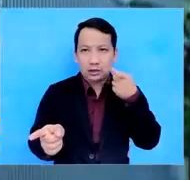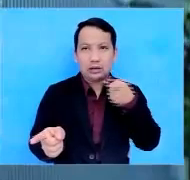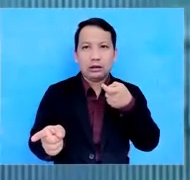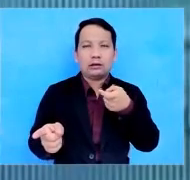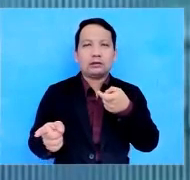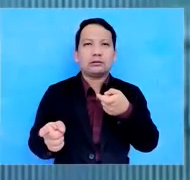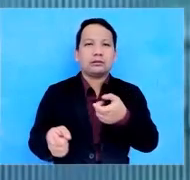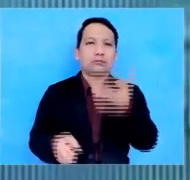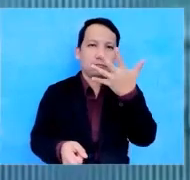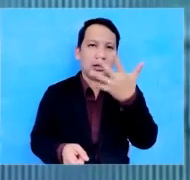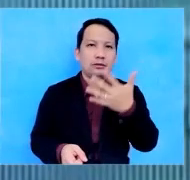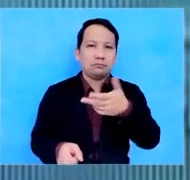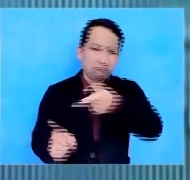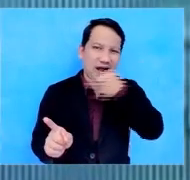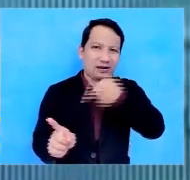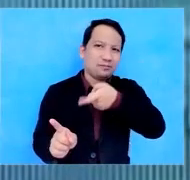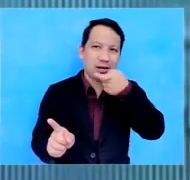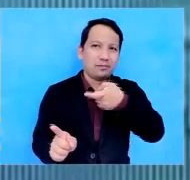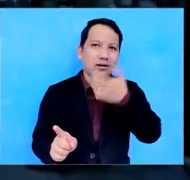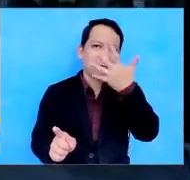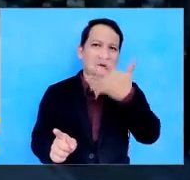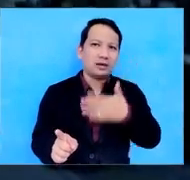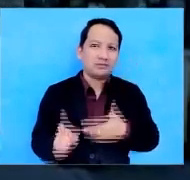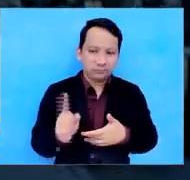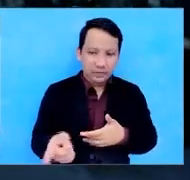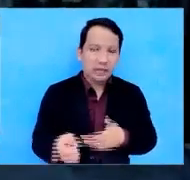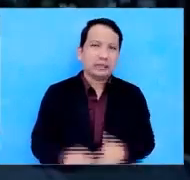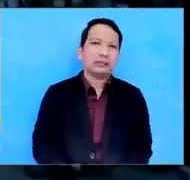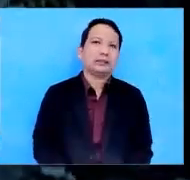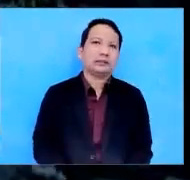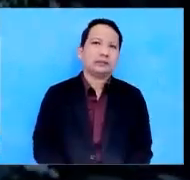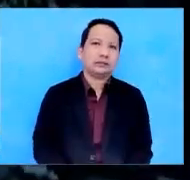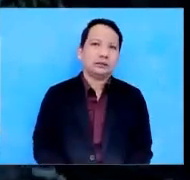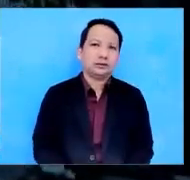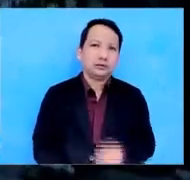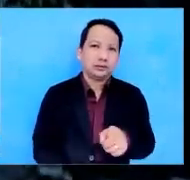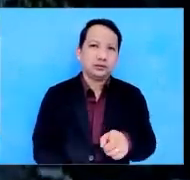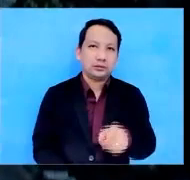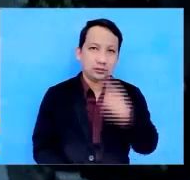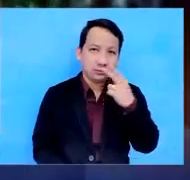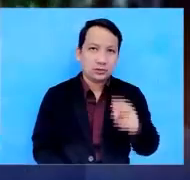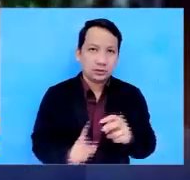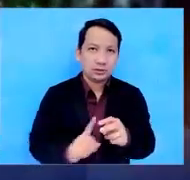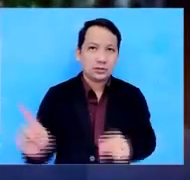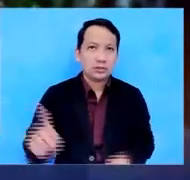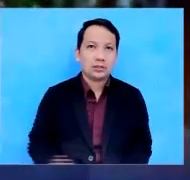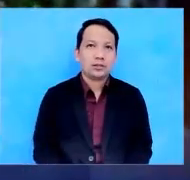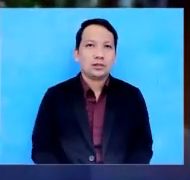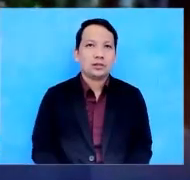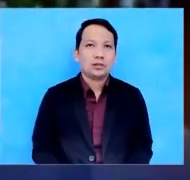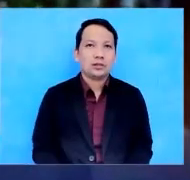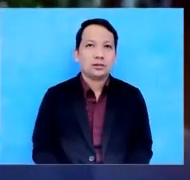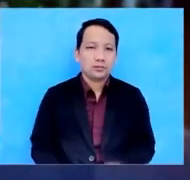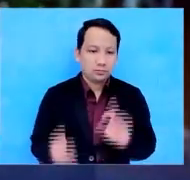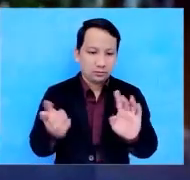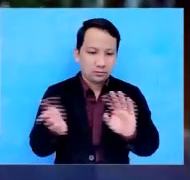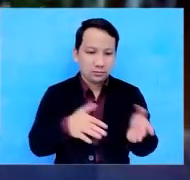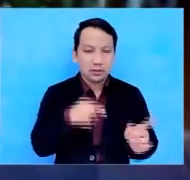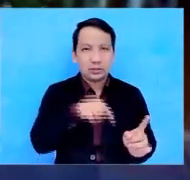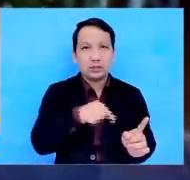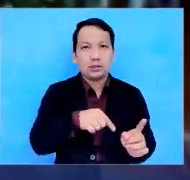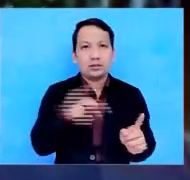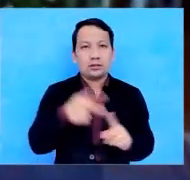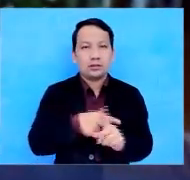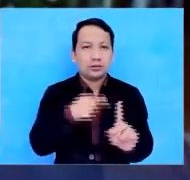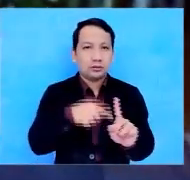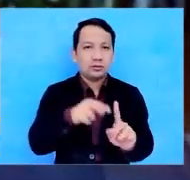limang beses niya itong pinaputukan ng baril. Napatakbo ang nakakita sa insidente. Dead on the spot, ang biktimang si